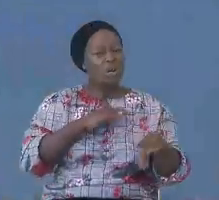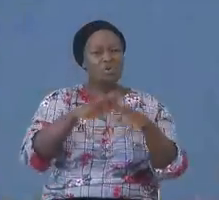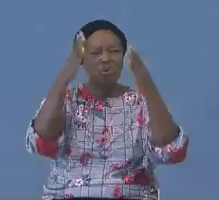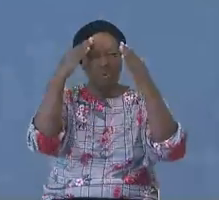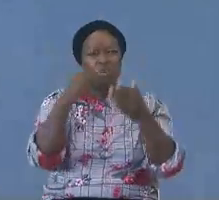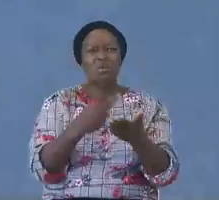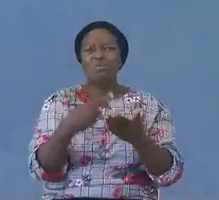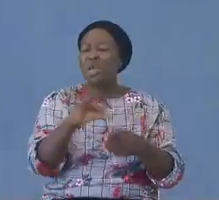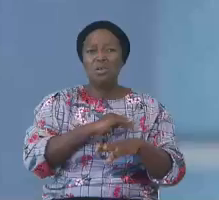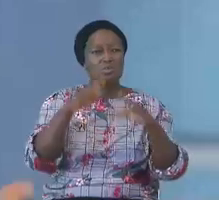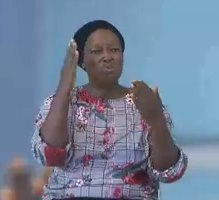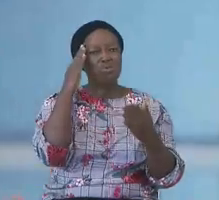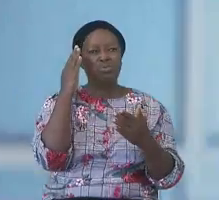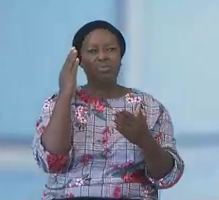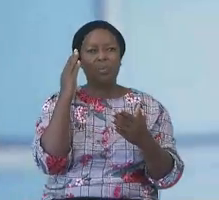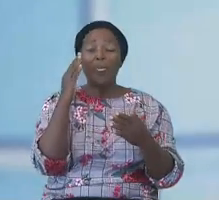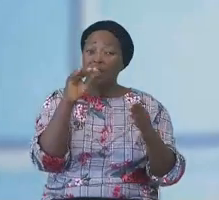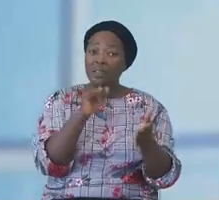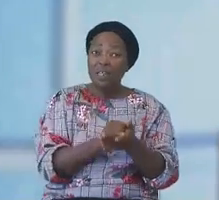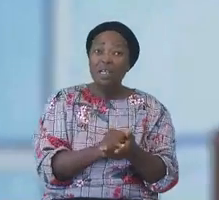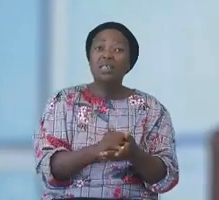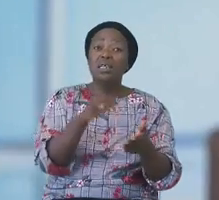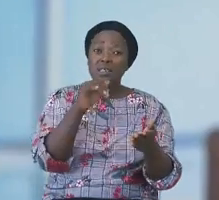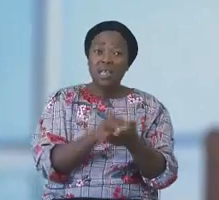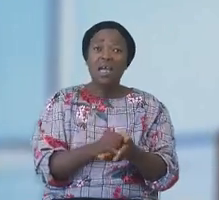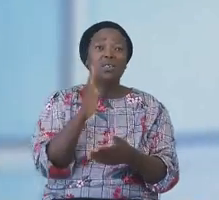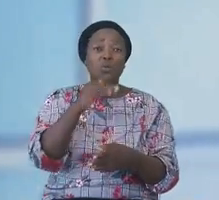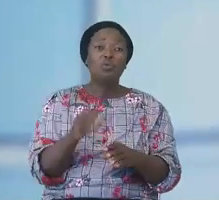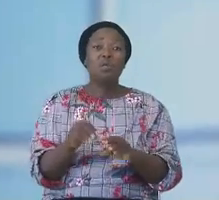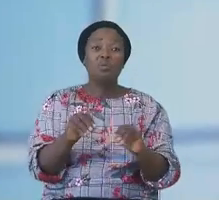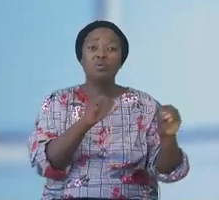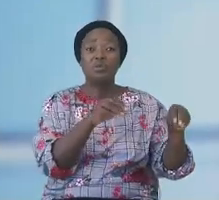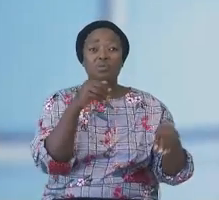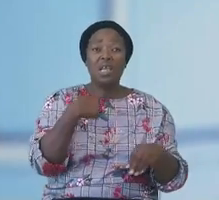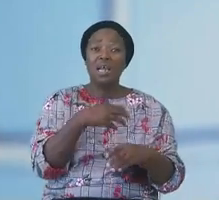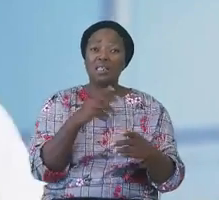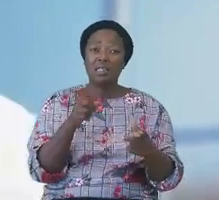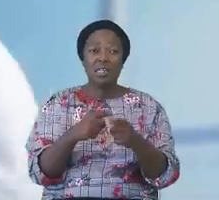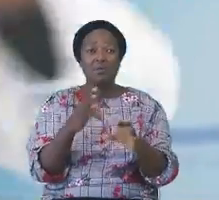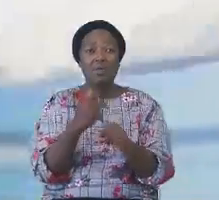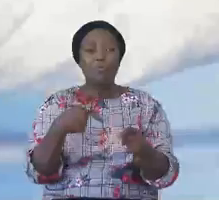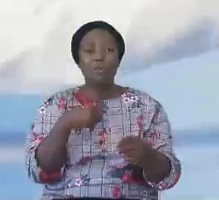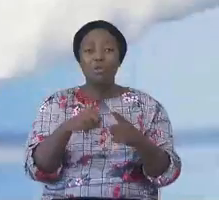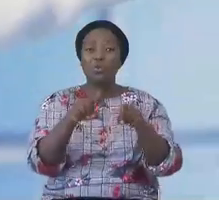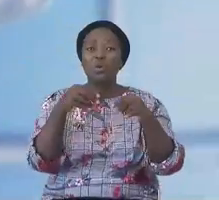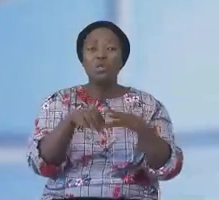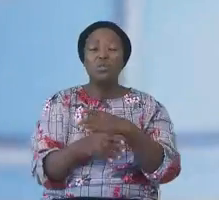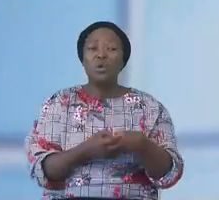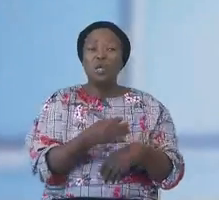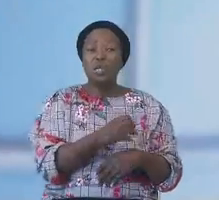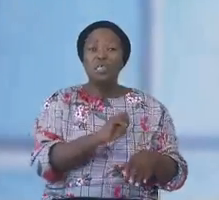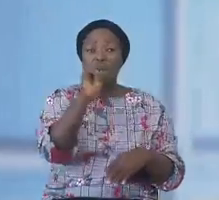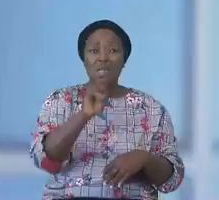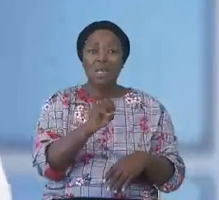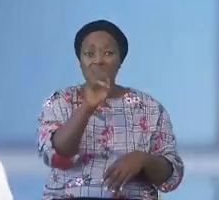communs habituels que je commettais. Je ne connaissais pas les conséquences. Je ne savais pas que cela